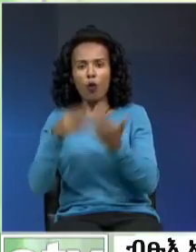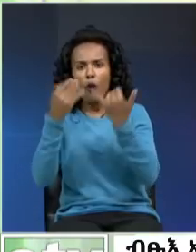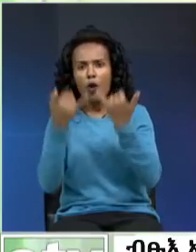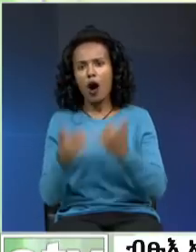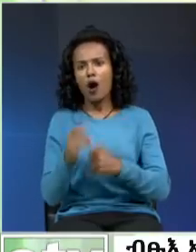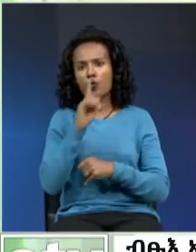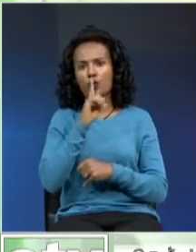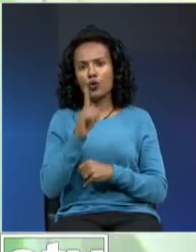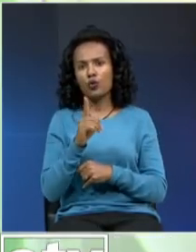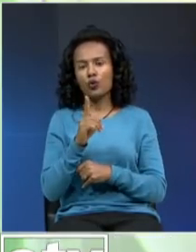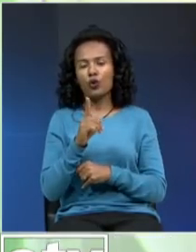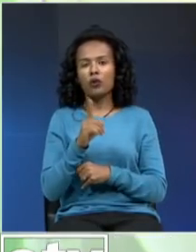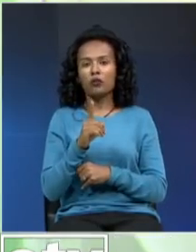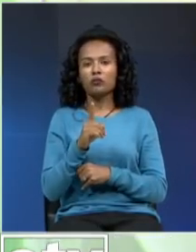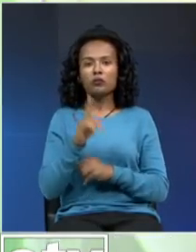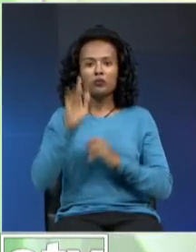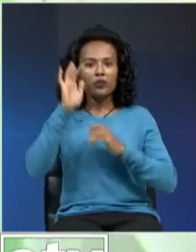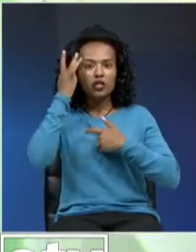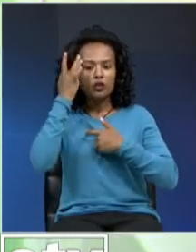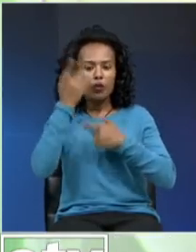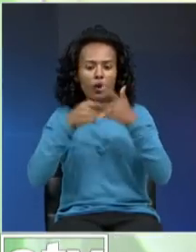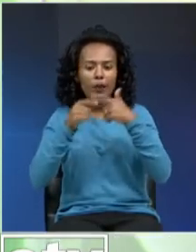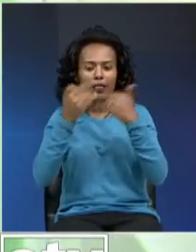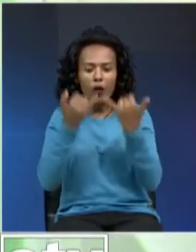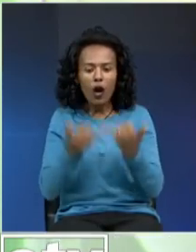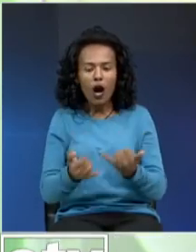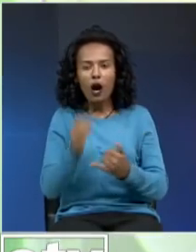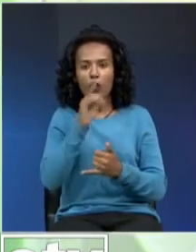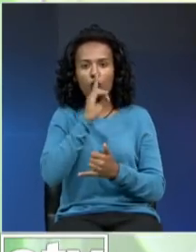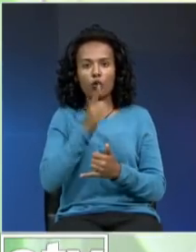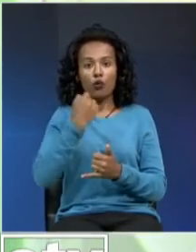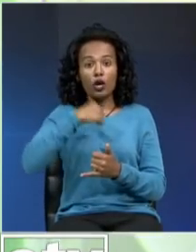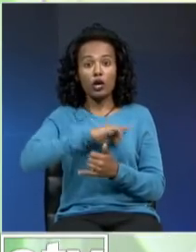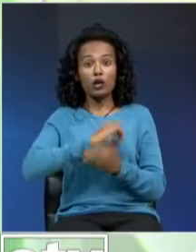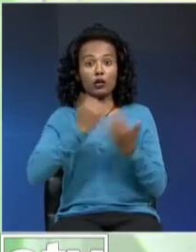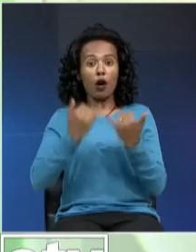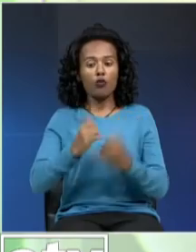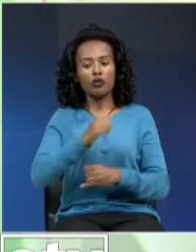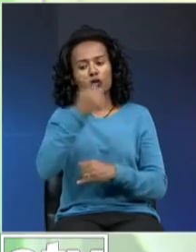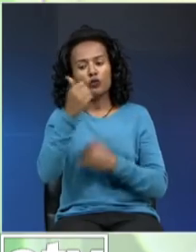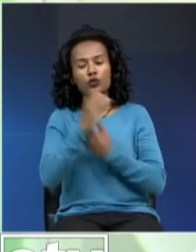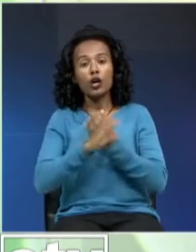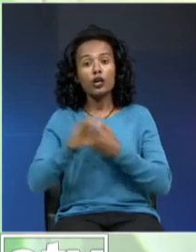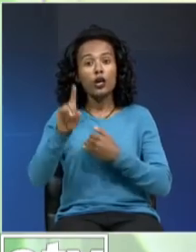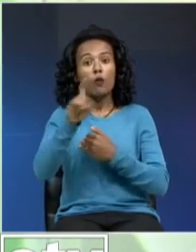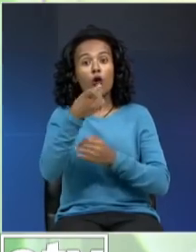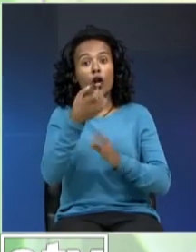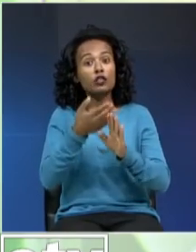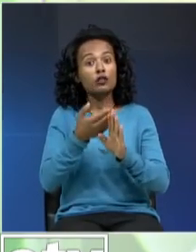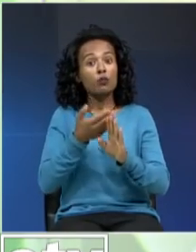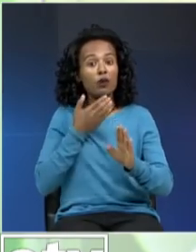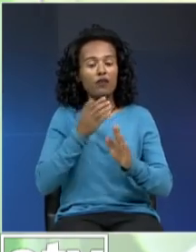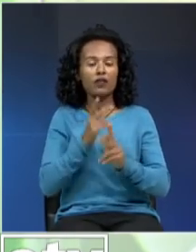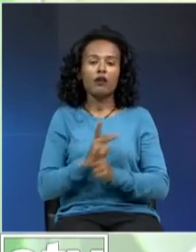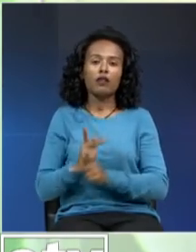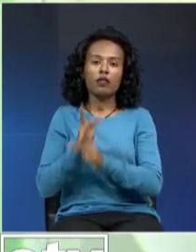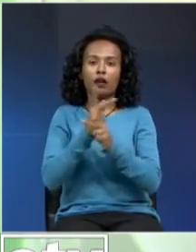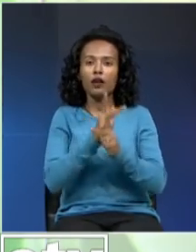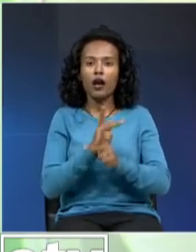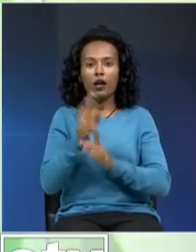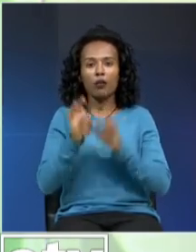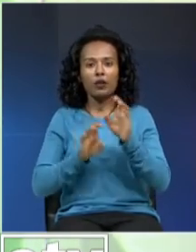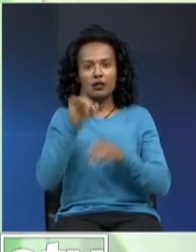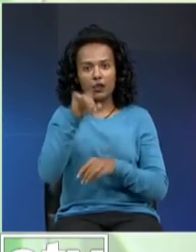ነው። በሽታውም የመጣው አሁን ነው። እኛ አሁን እንደ ሌሎች ሀገር ከመሆናችን በፊት ጥንቃቄ